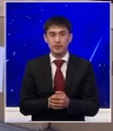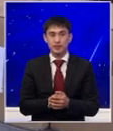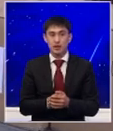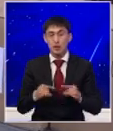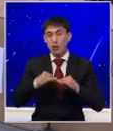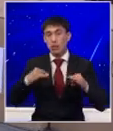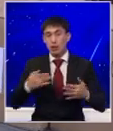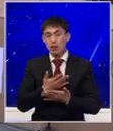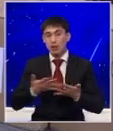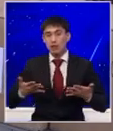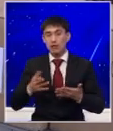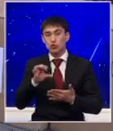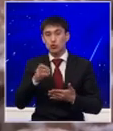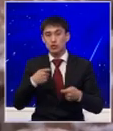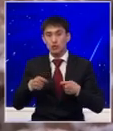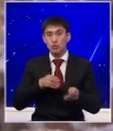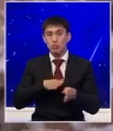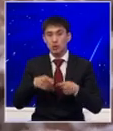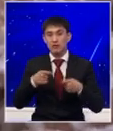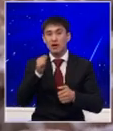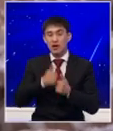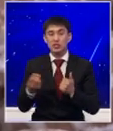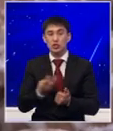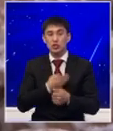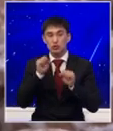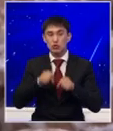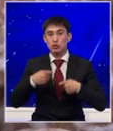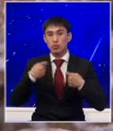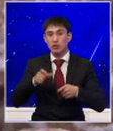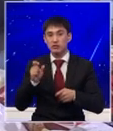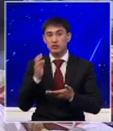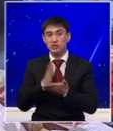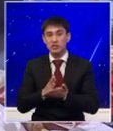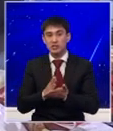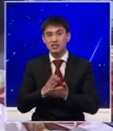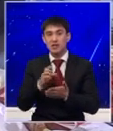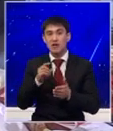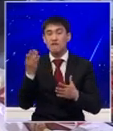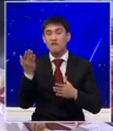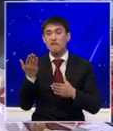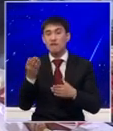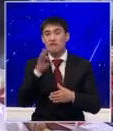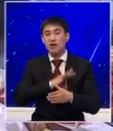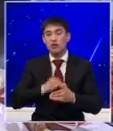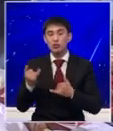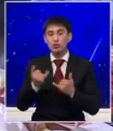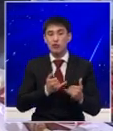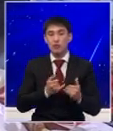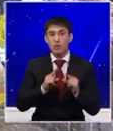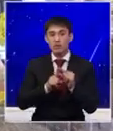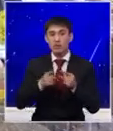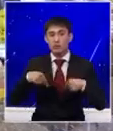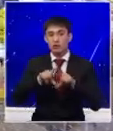прилавках социального рынка реализовать свой товар может каждый желающий. Для продавцов предусмотрены самые выгодные условия. По словам